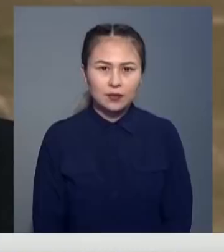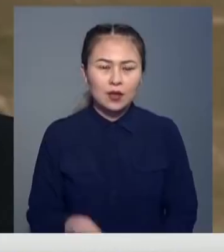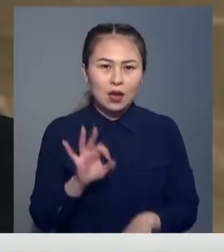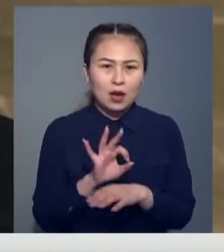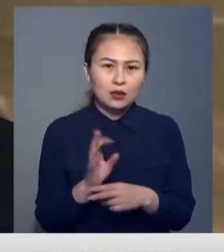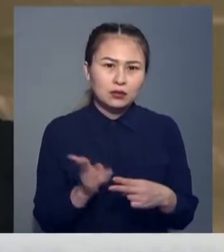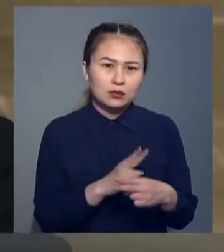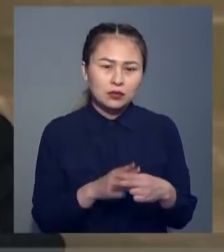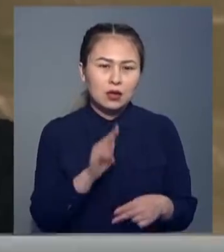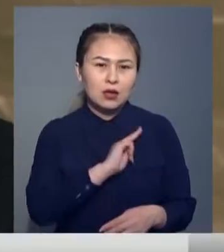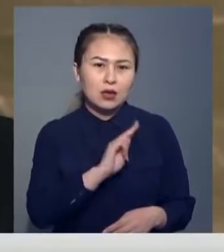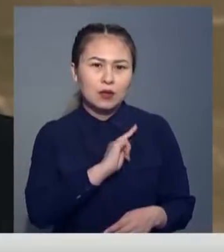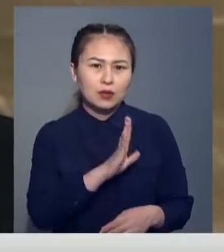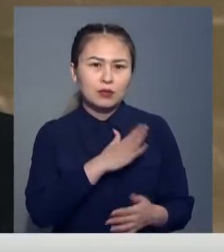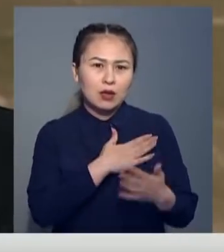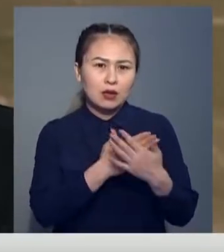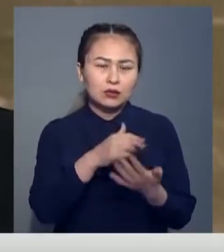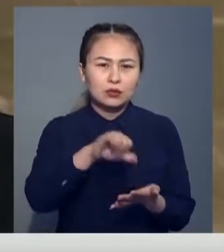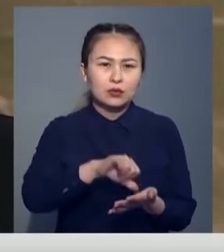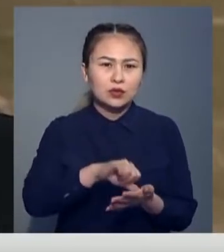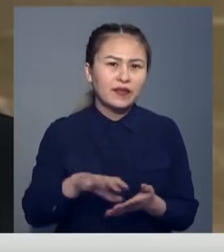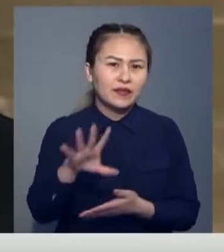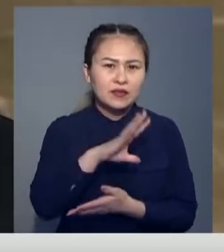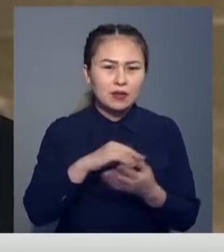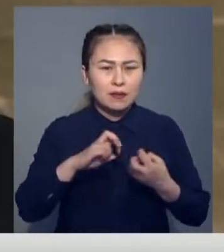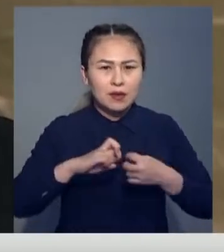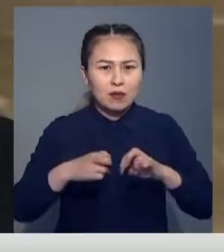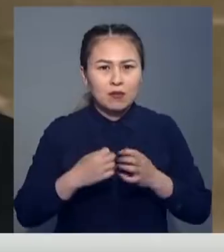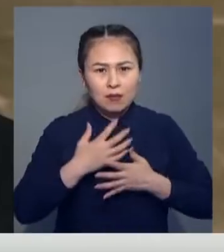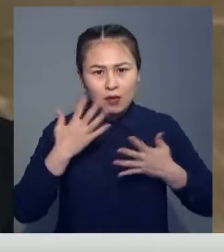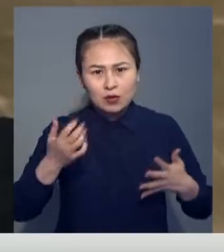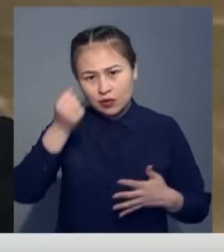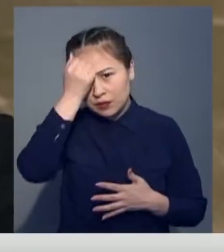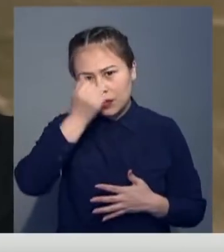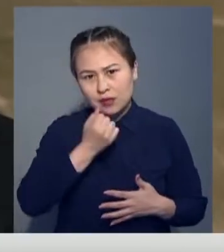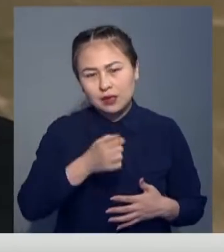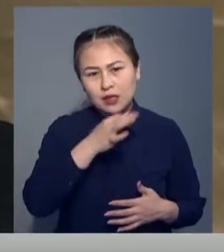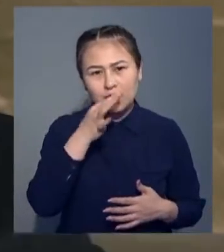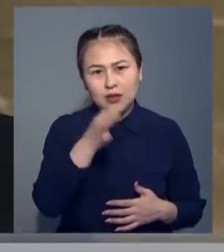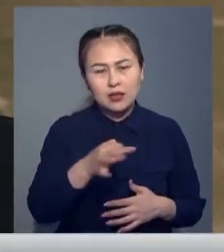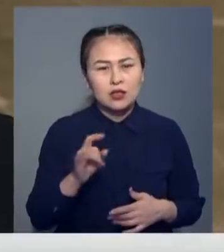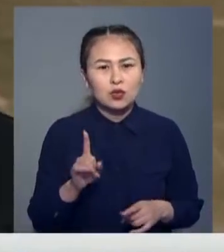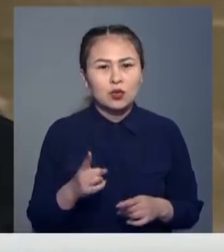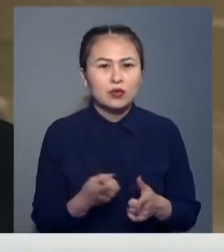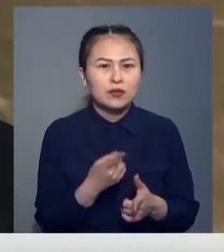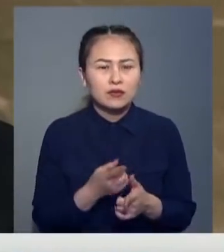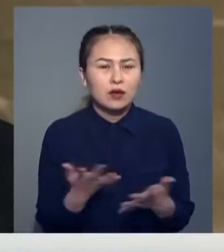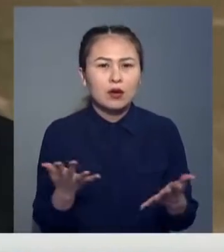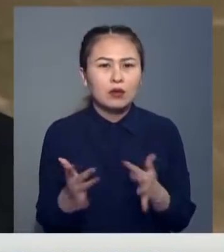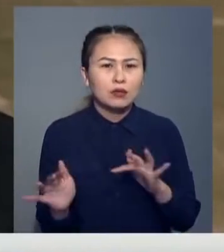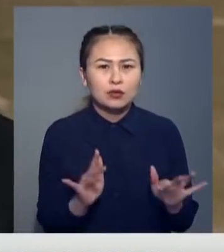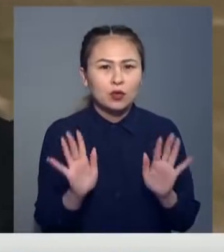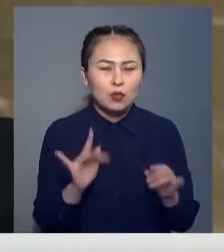Індетпен күресу жұмыстарына атсалысып жатқан барлық салаларға алғысымды айта отырып, алдағы әрекеттеріміз қандай